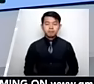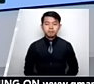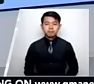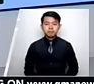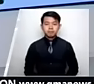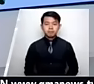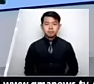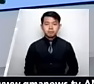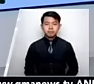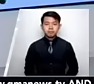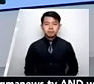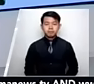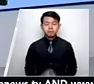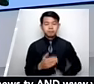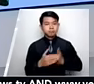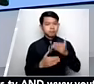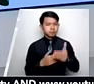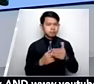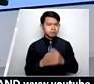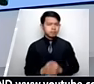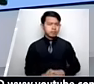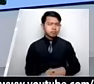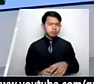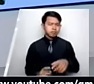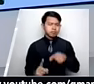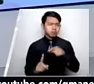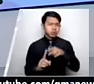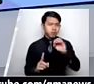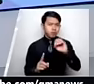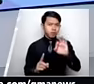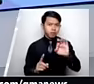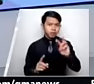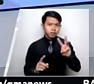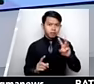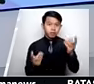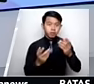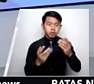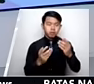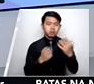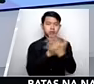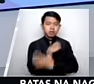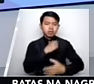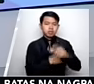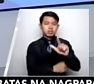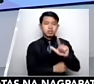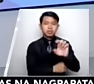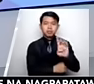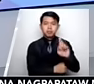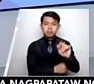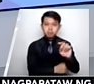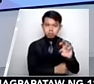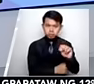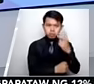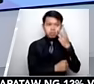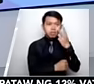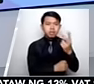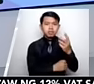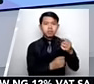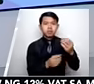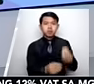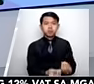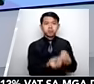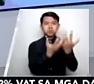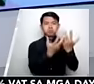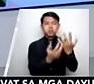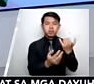nasaksihan ng isang OFW sa Lebanon Ang pagsabog malapit sa tinitirhan niya bunsod ng patuloy na bakbakan ng Israel